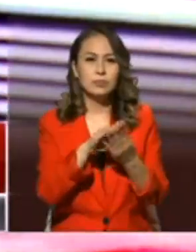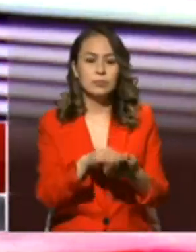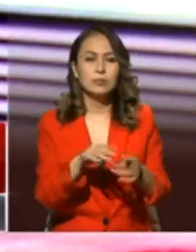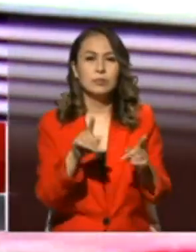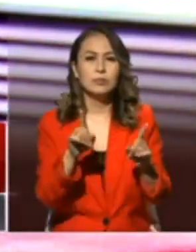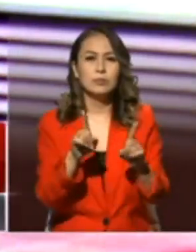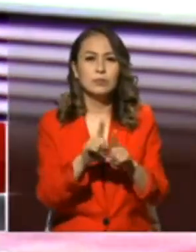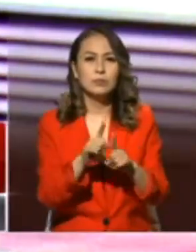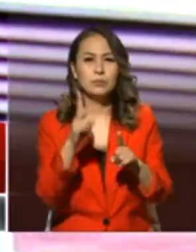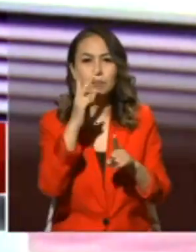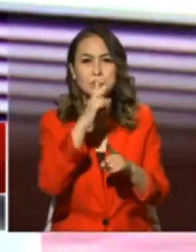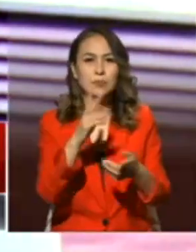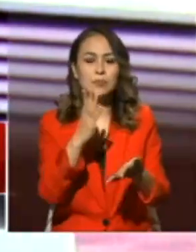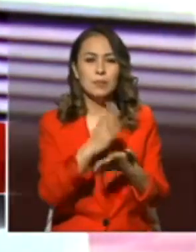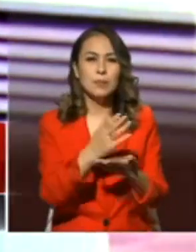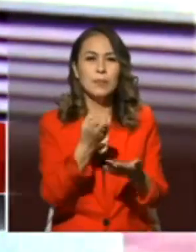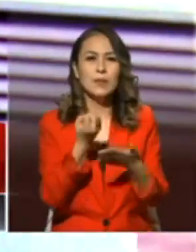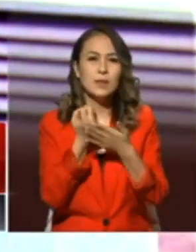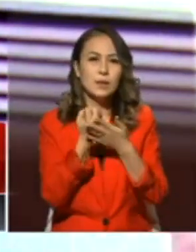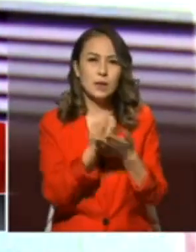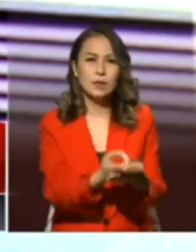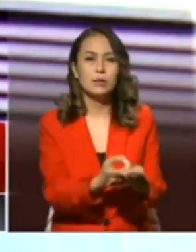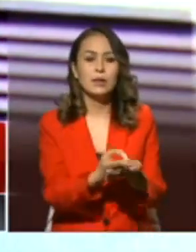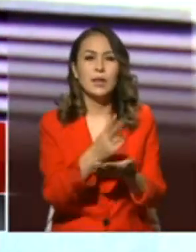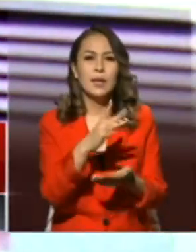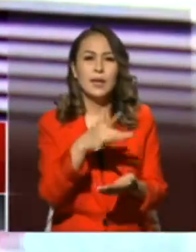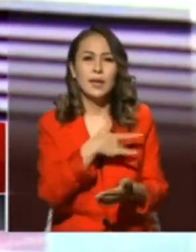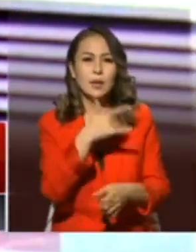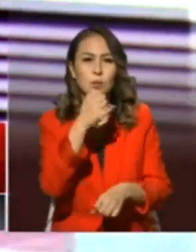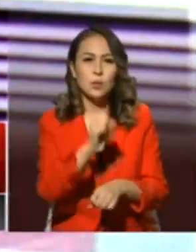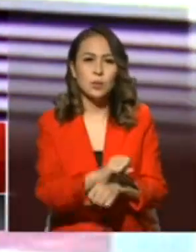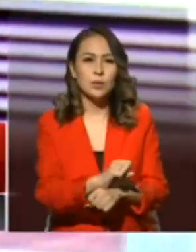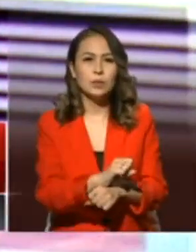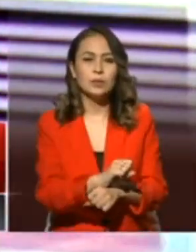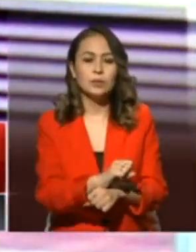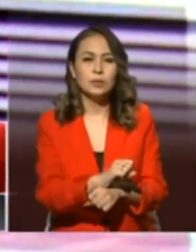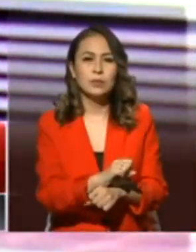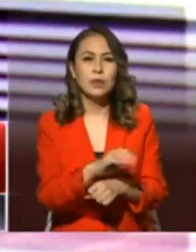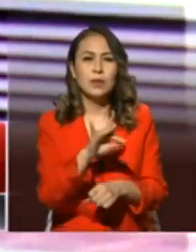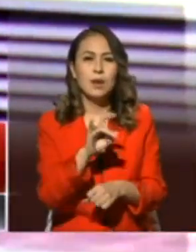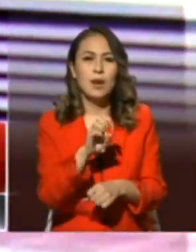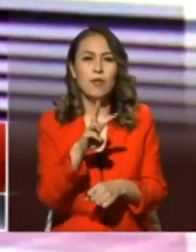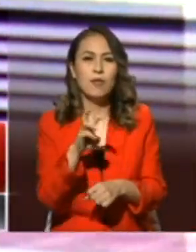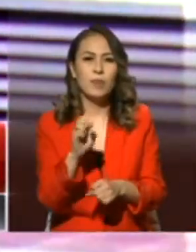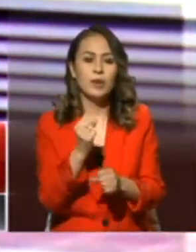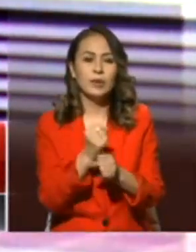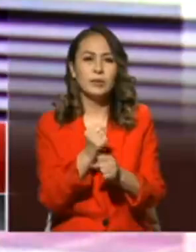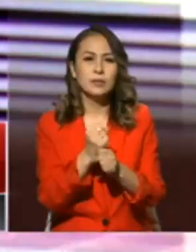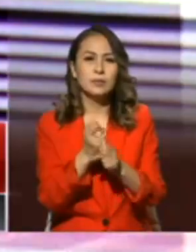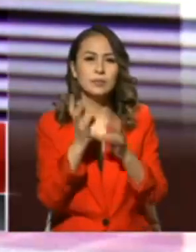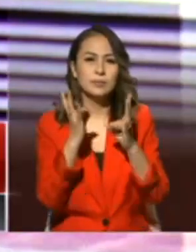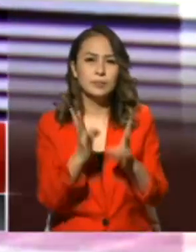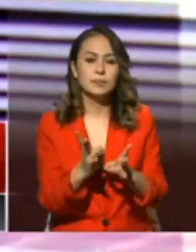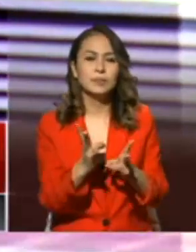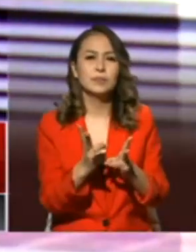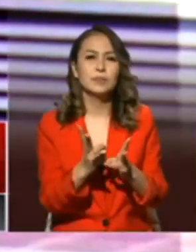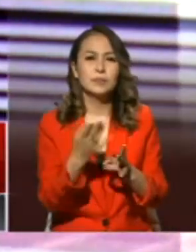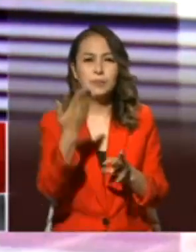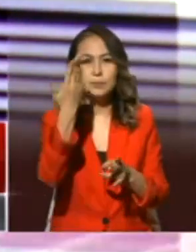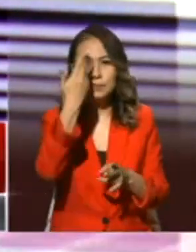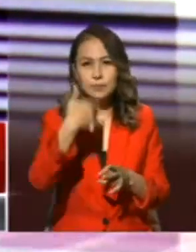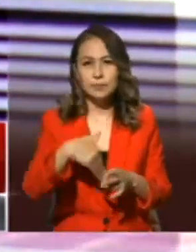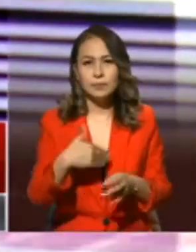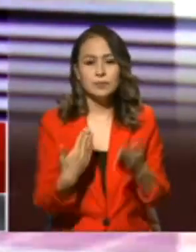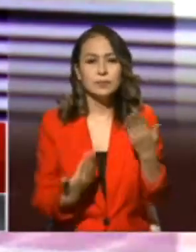қарастырылады. Реанимацияда ол инсульттан басқа, травмадан басқа да науқастар жатады ғой. Инфарктінің кесірінен басқа да